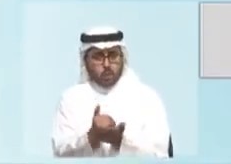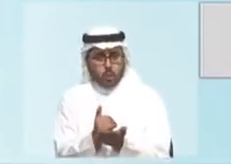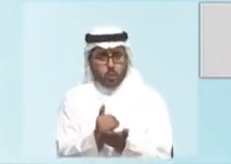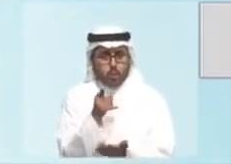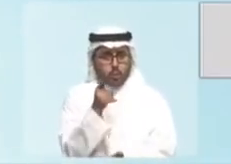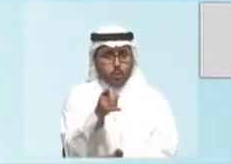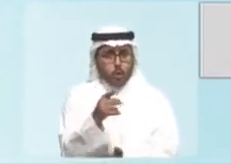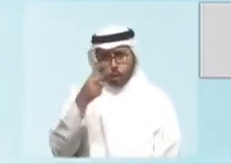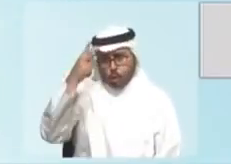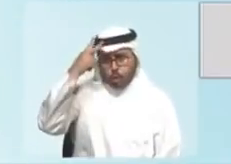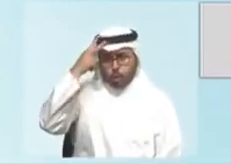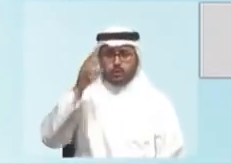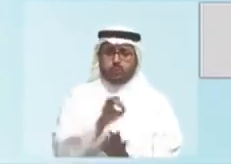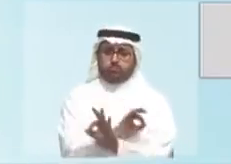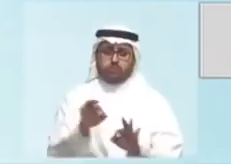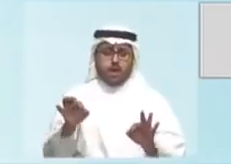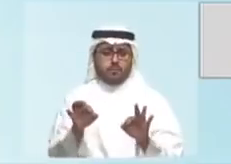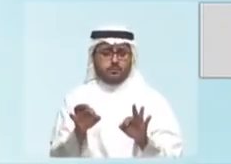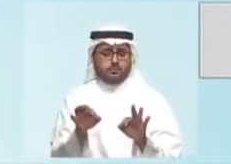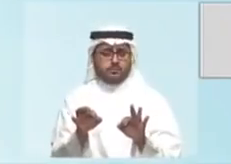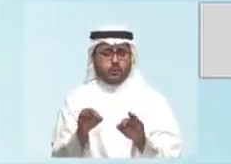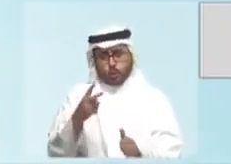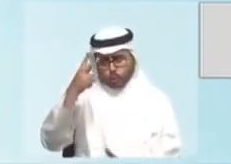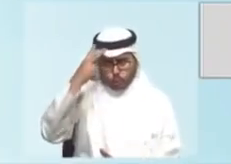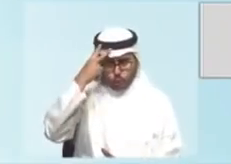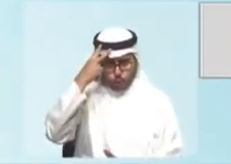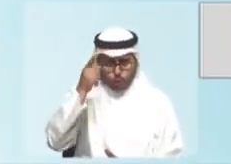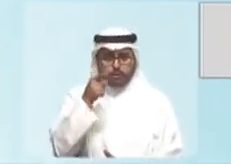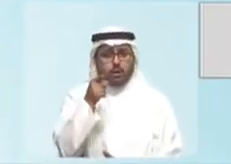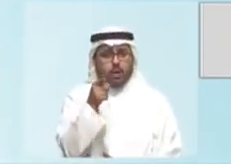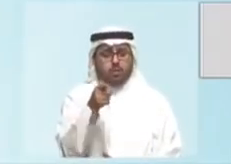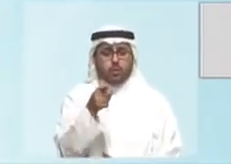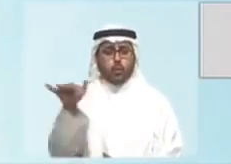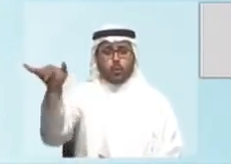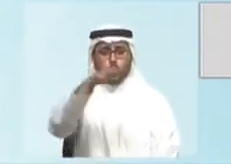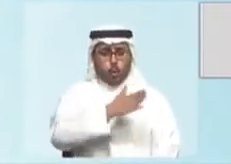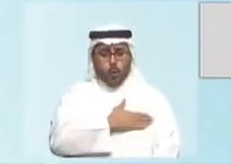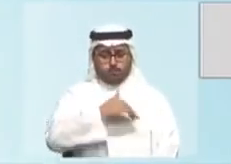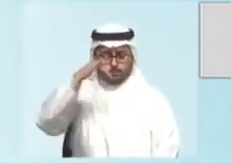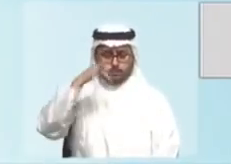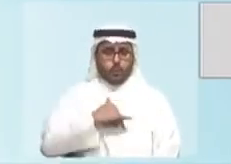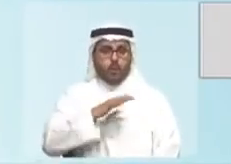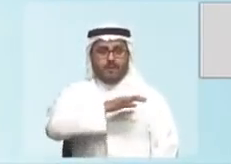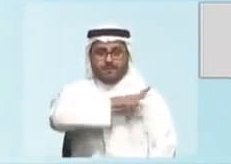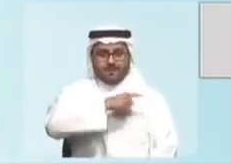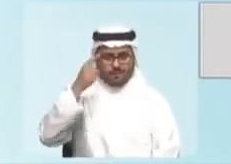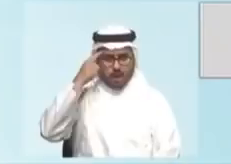العربية السعودية، مندوبي المملكة العربية السعودية